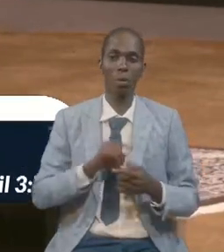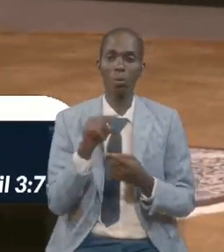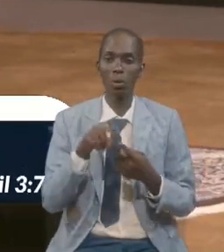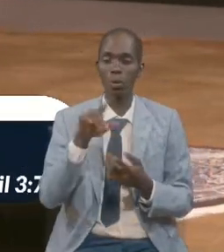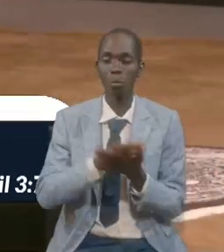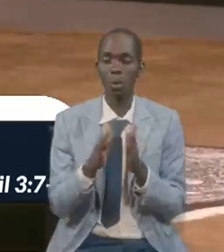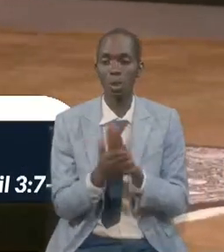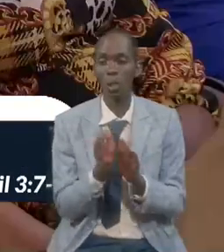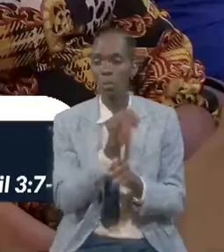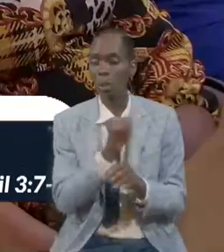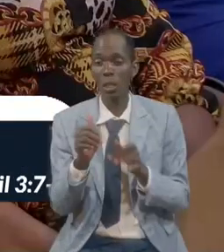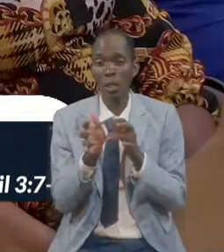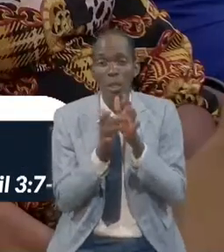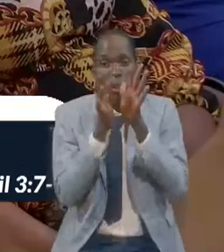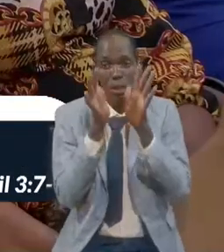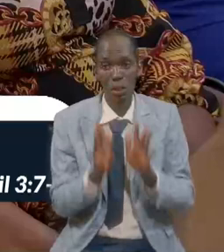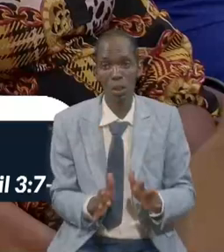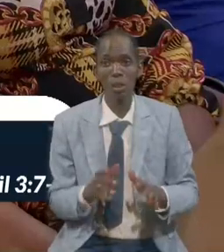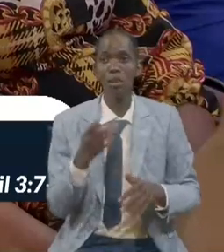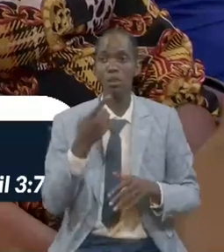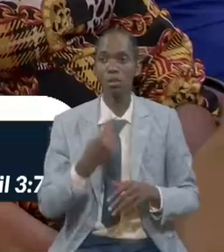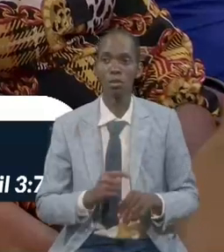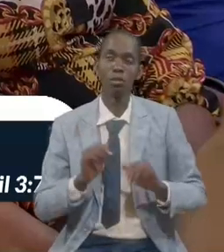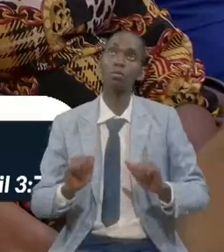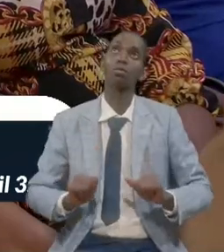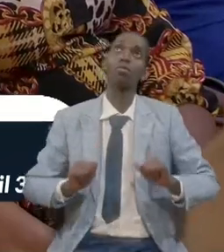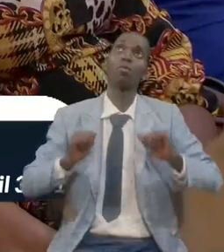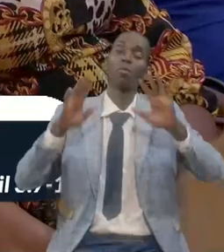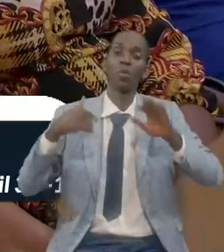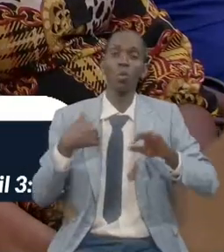devenez croyant, la consécration qu'on a, c'est pourquoi